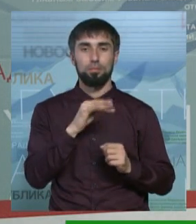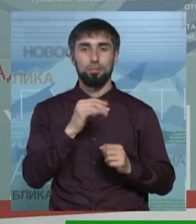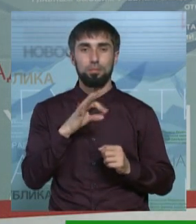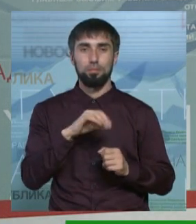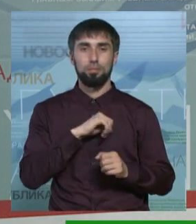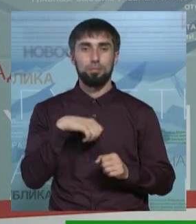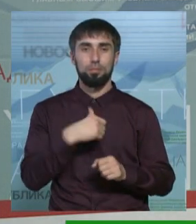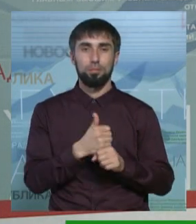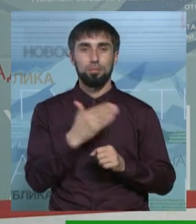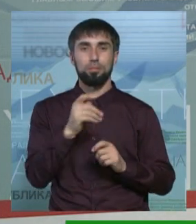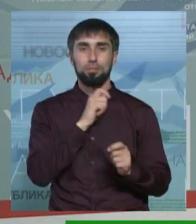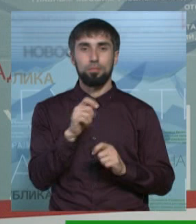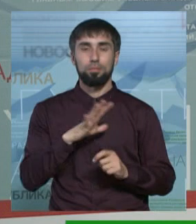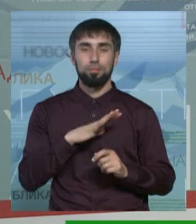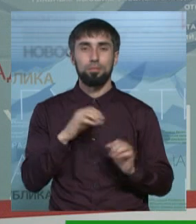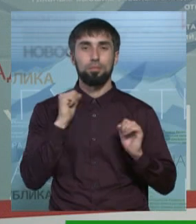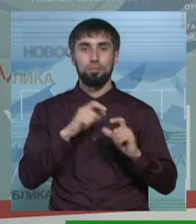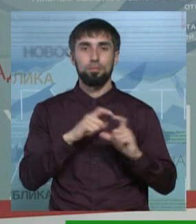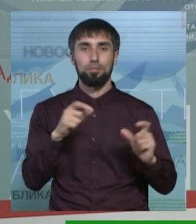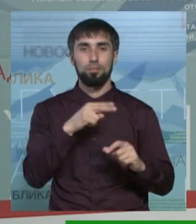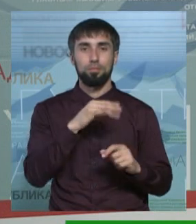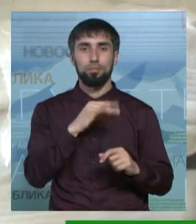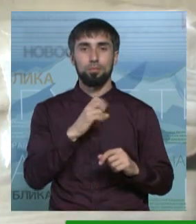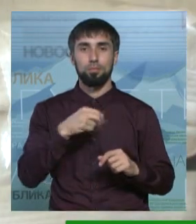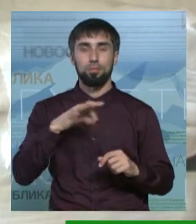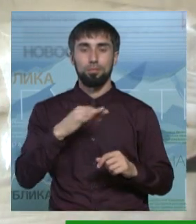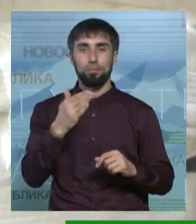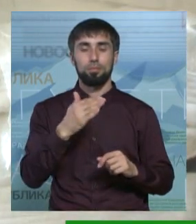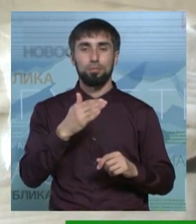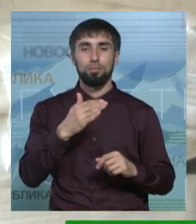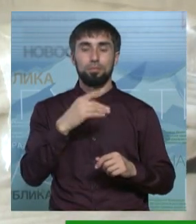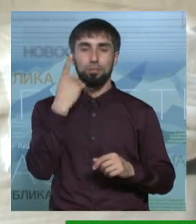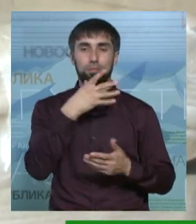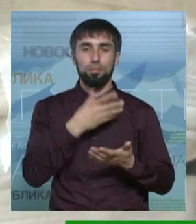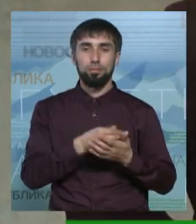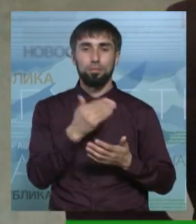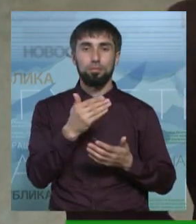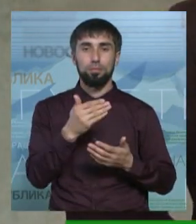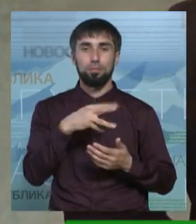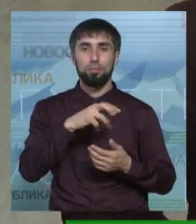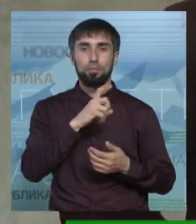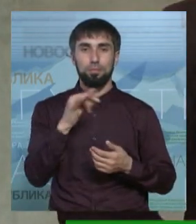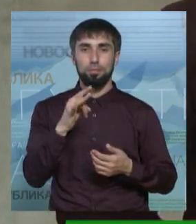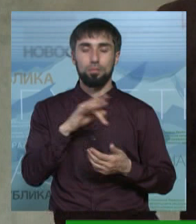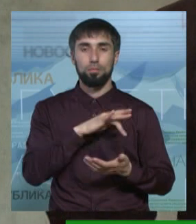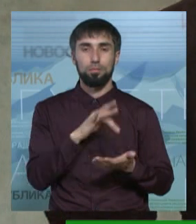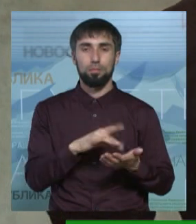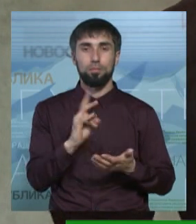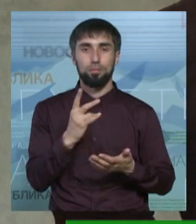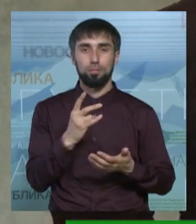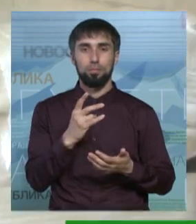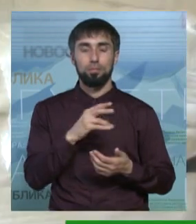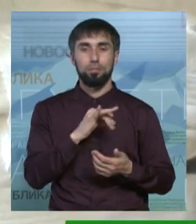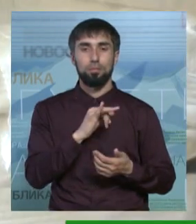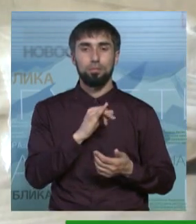подарок вручил воспитанникам спортшколы «Динамо» лично глава администрации Назрани Урусхан Ивлоев. Помощь спортсменам оказали на